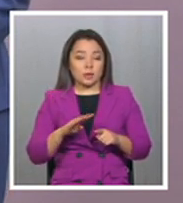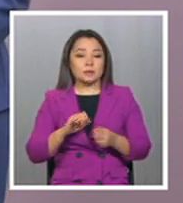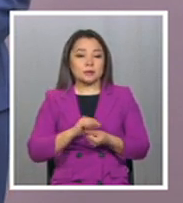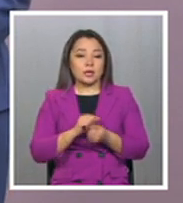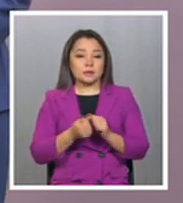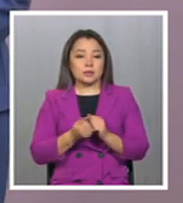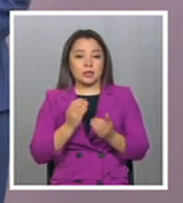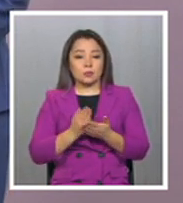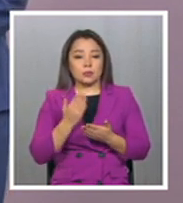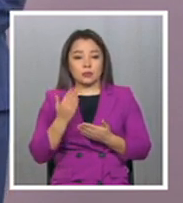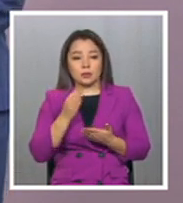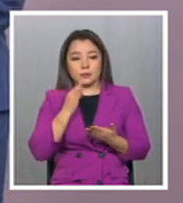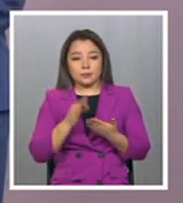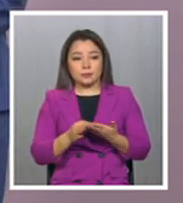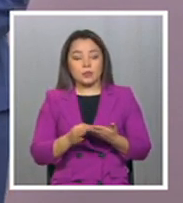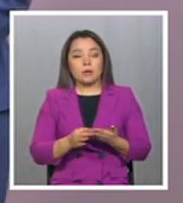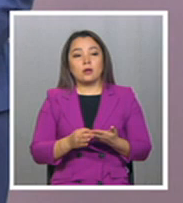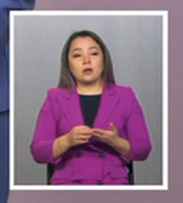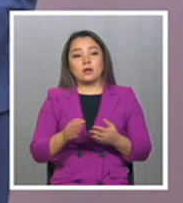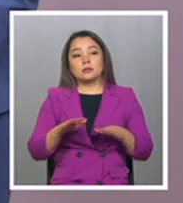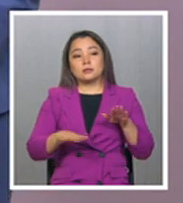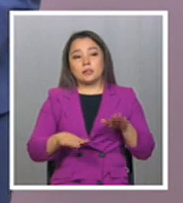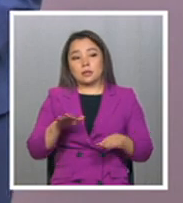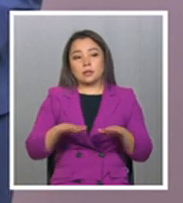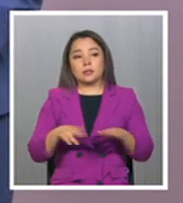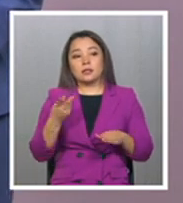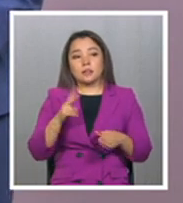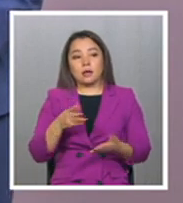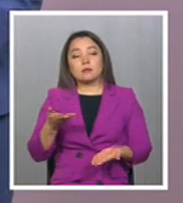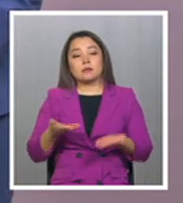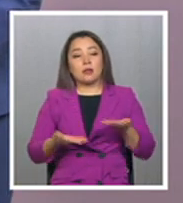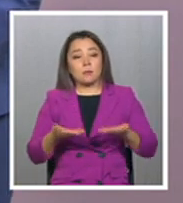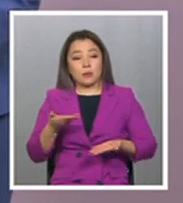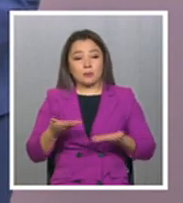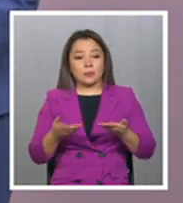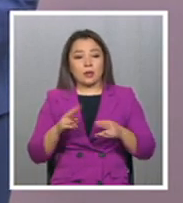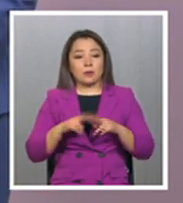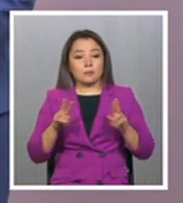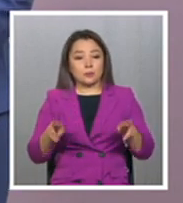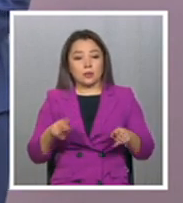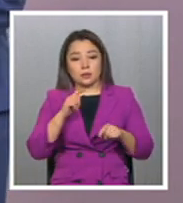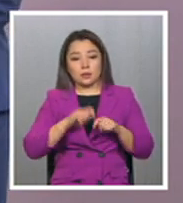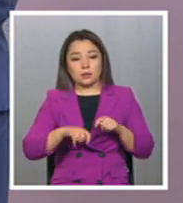екен. Таразының 2 табағының массасы да бірдей.